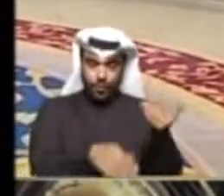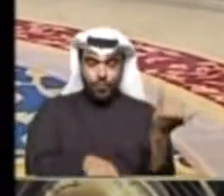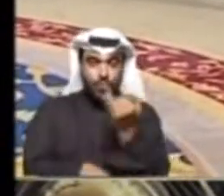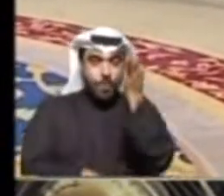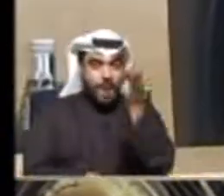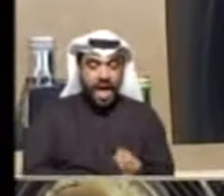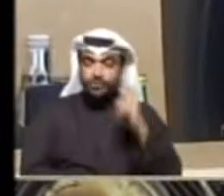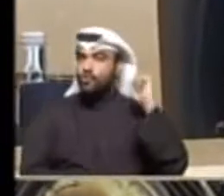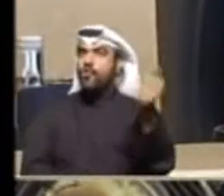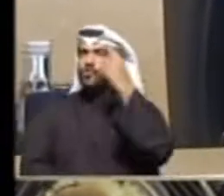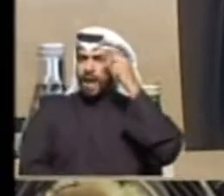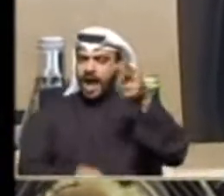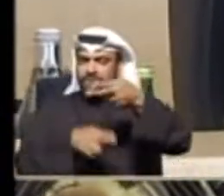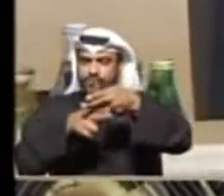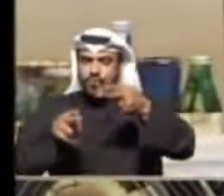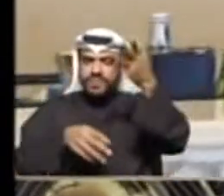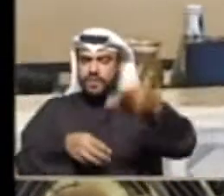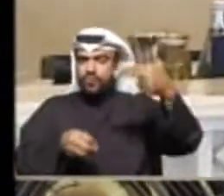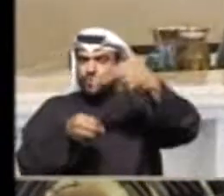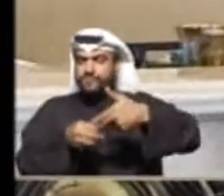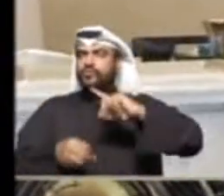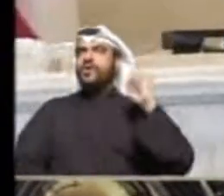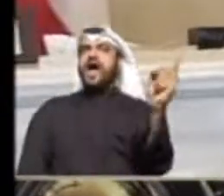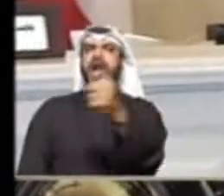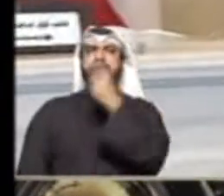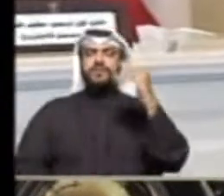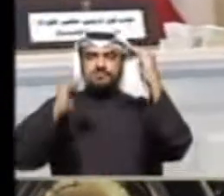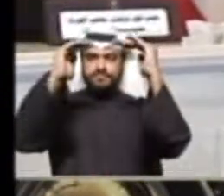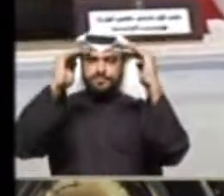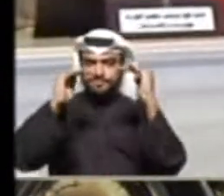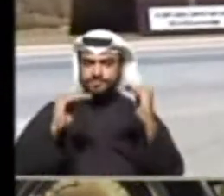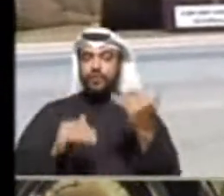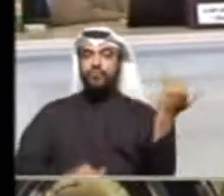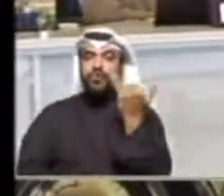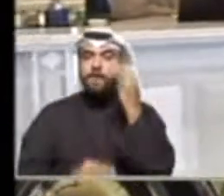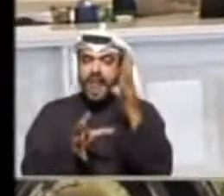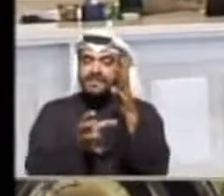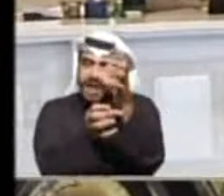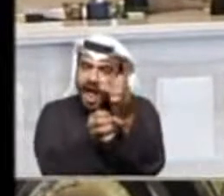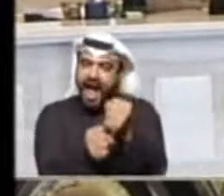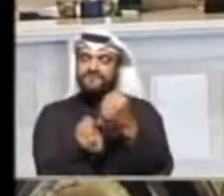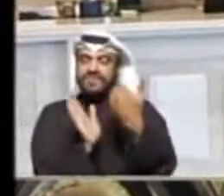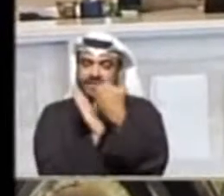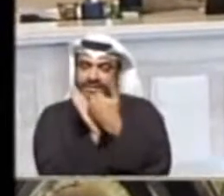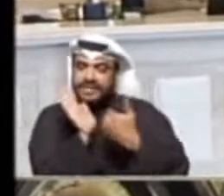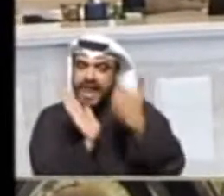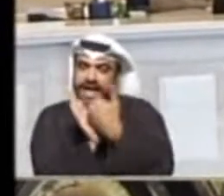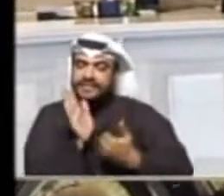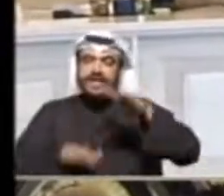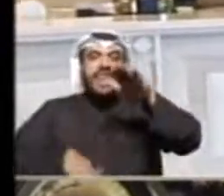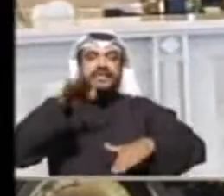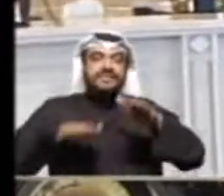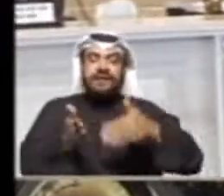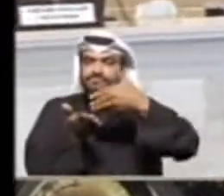طلب بعض الجهات الحكومية بإلغاء مناقصات عامة سبق للجنة المناقصات العامة أن أصدرت قرارات بالترسية